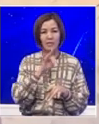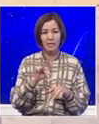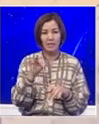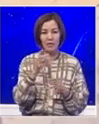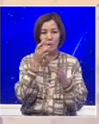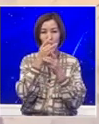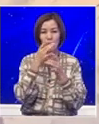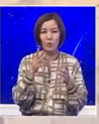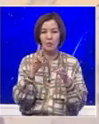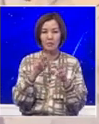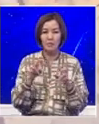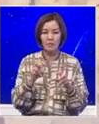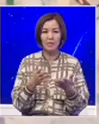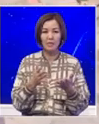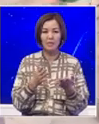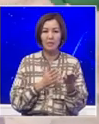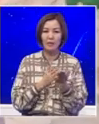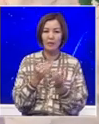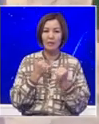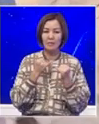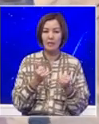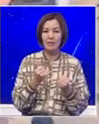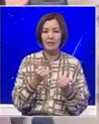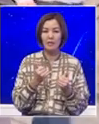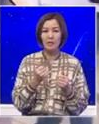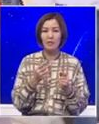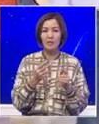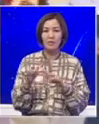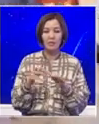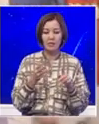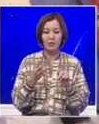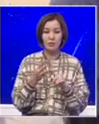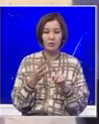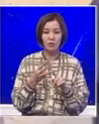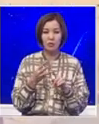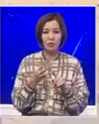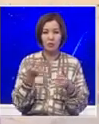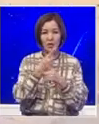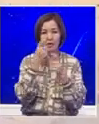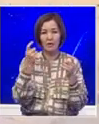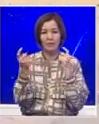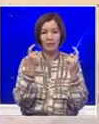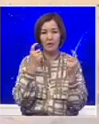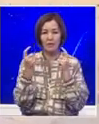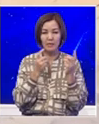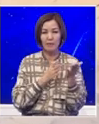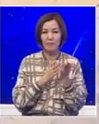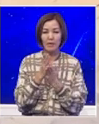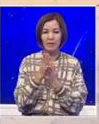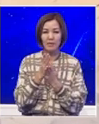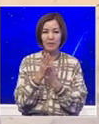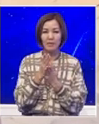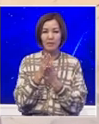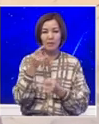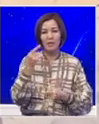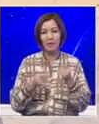мәдени мұрасын зерделеуге бағытталған ғылыми танымдық іс-шара болып табылады. Үшіншіден жаңа ақпараттық бұқаралық бағыты, яғни ақпараттық құралдар